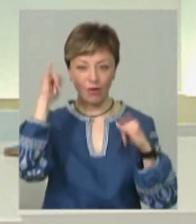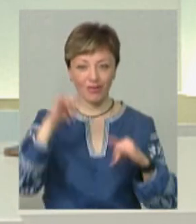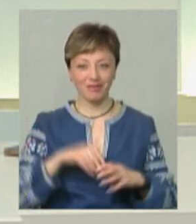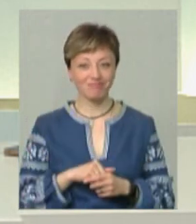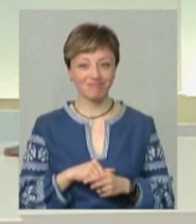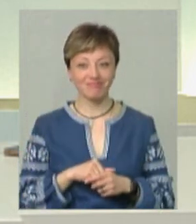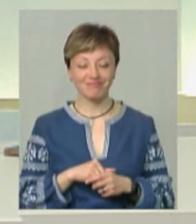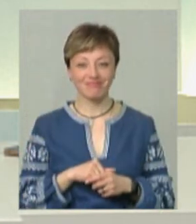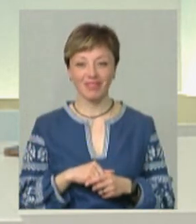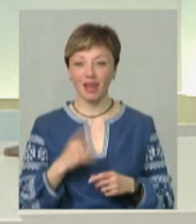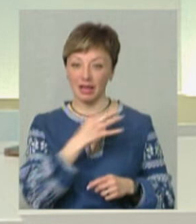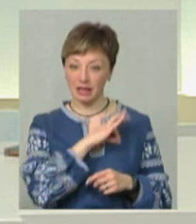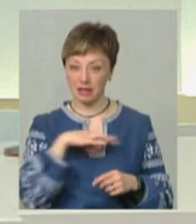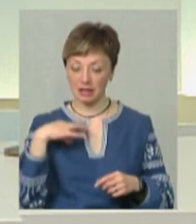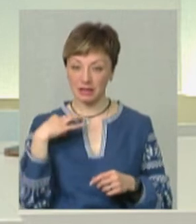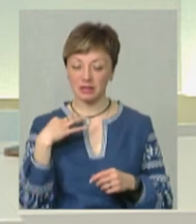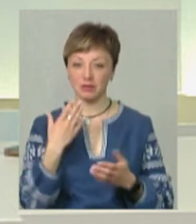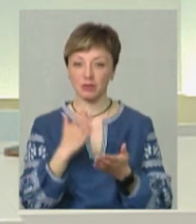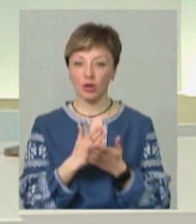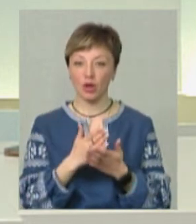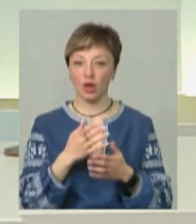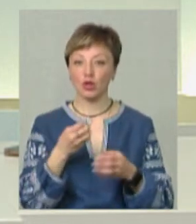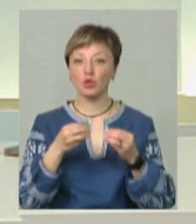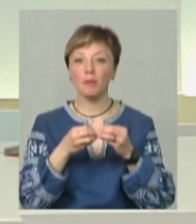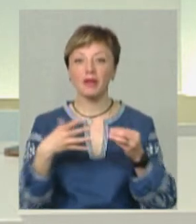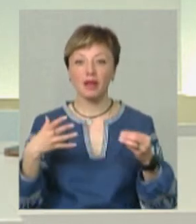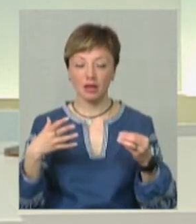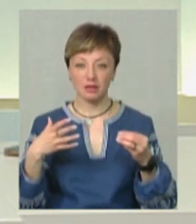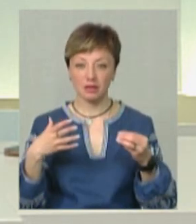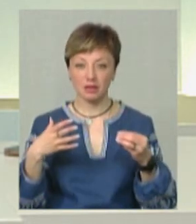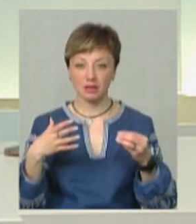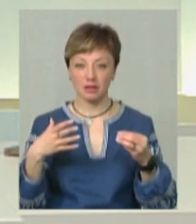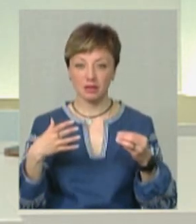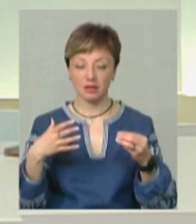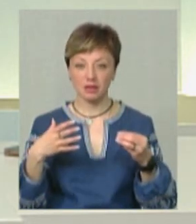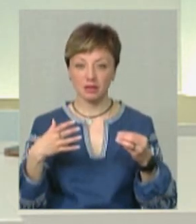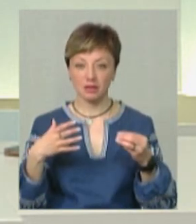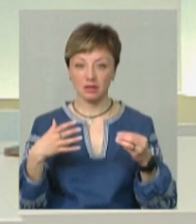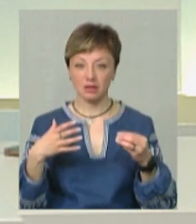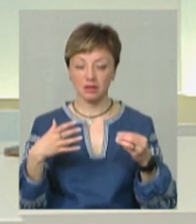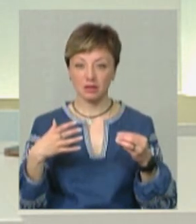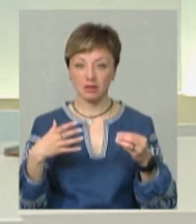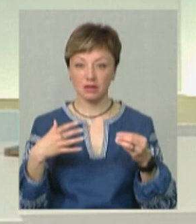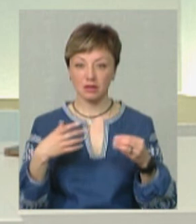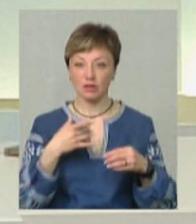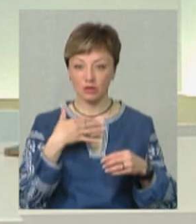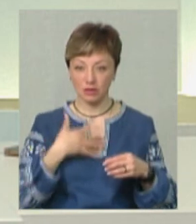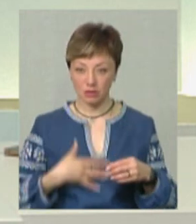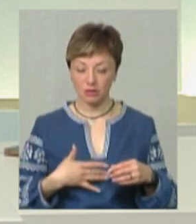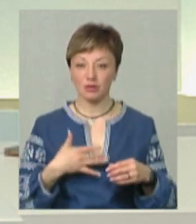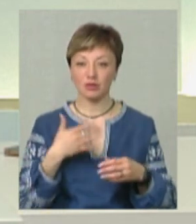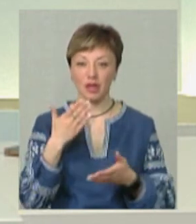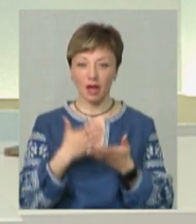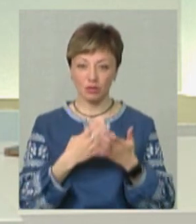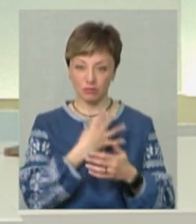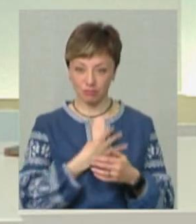наприклад, на низці я зустрічала до 15, від 1 до 15. Зрозуміло, що